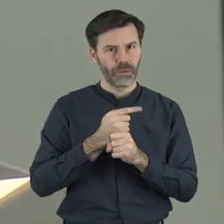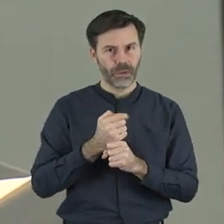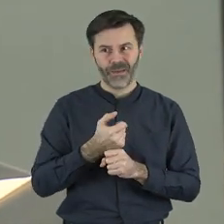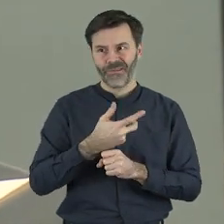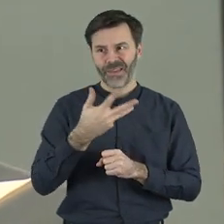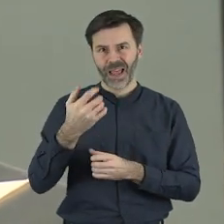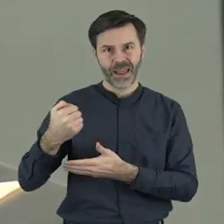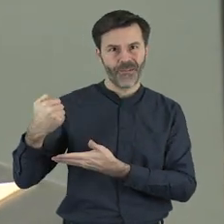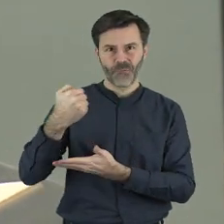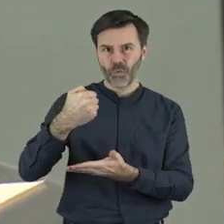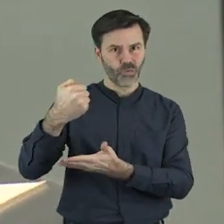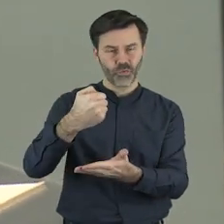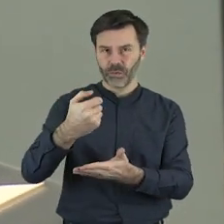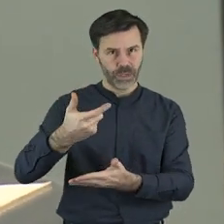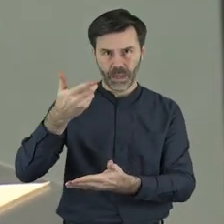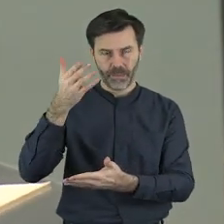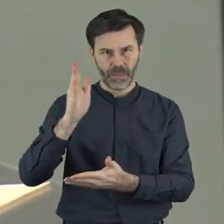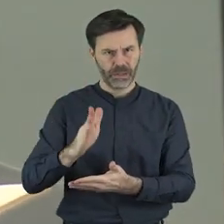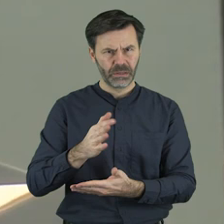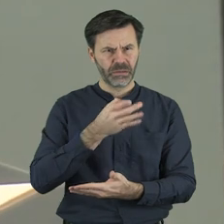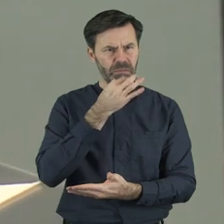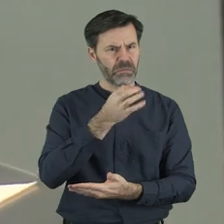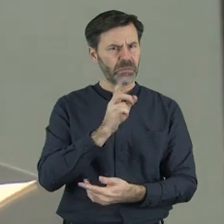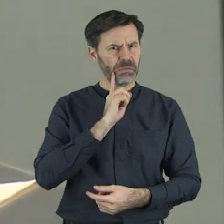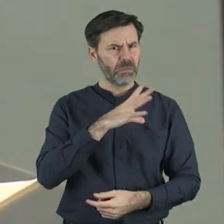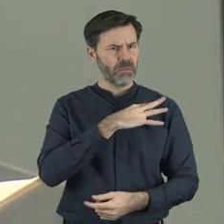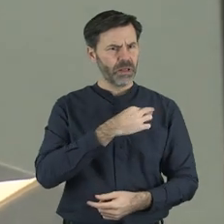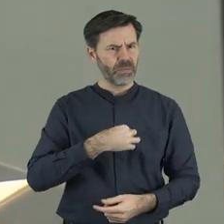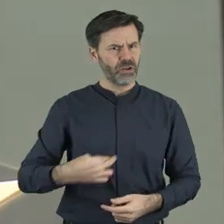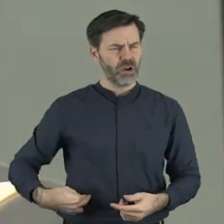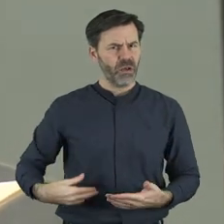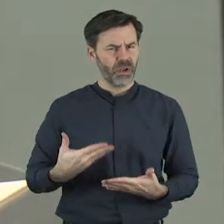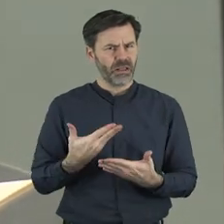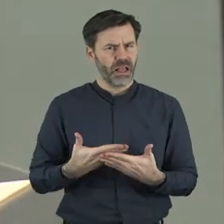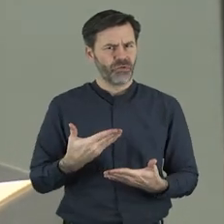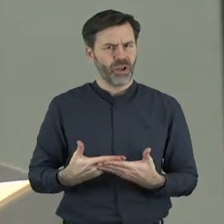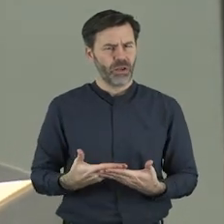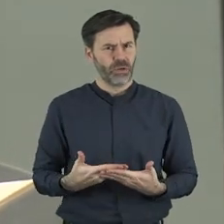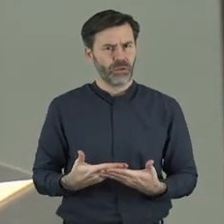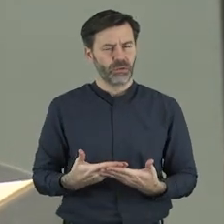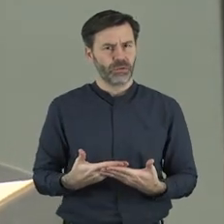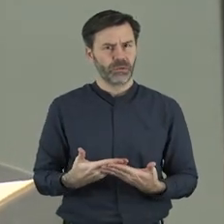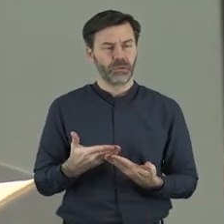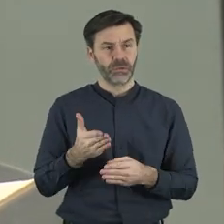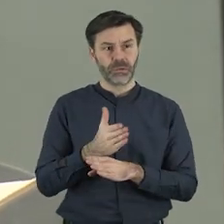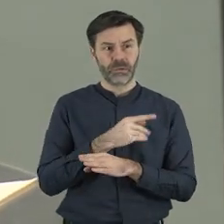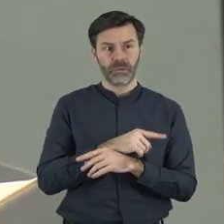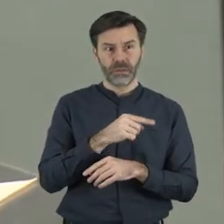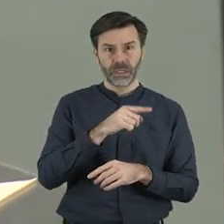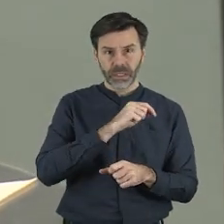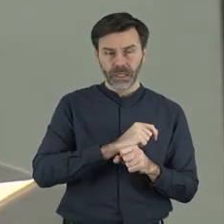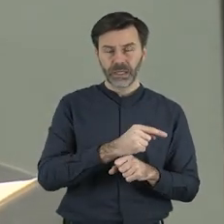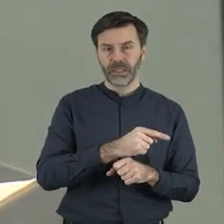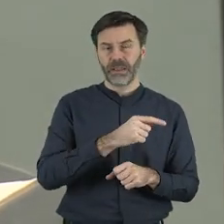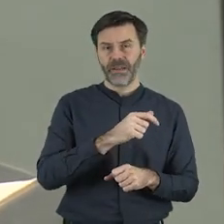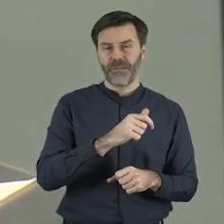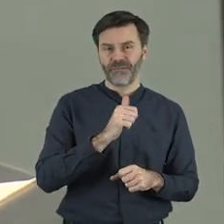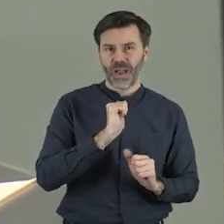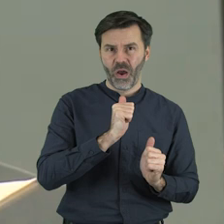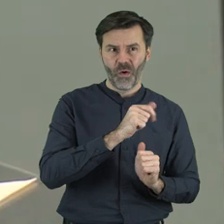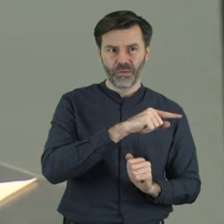decyzji? Jeśli działające w województwie LGD są sprawne, doświadczone, mają zasoby kadrowe i pokazują tabele,